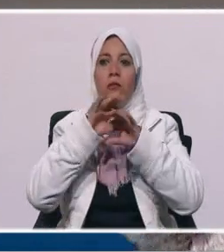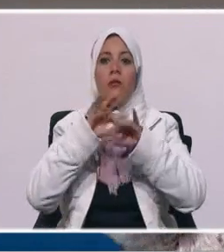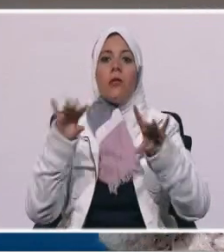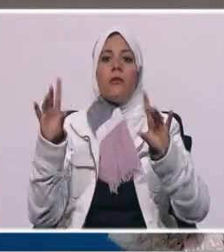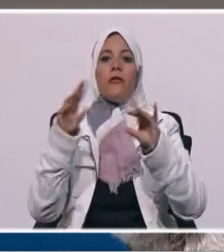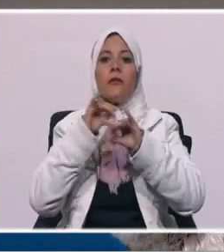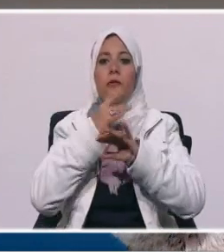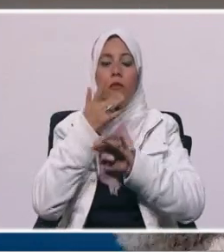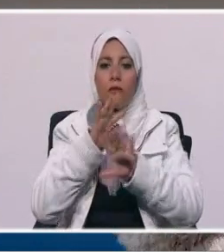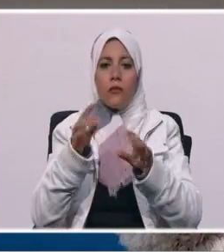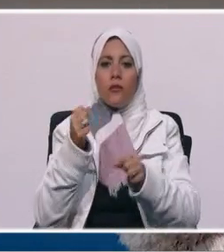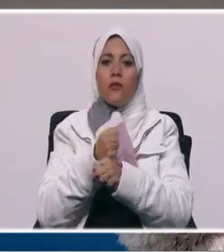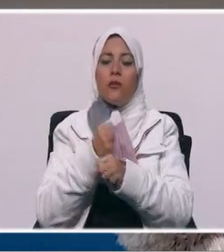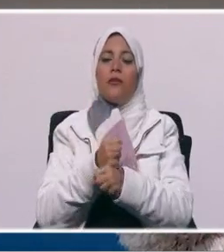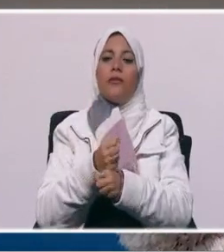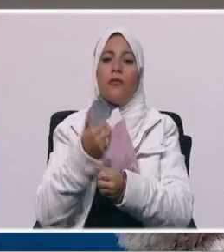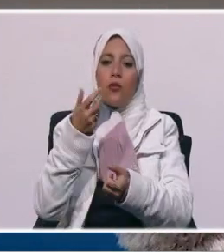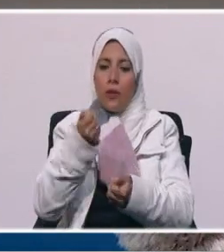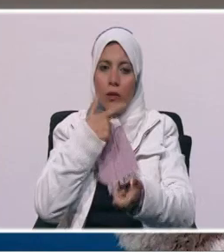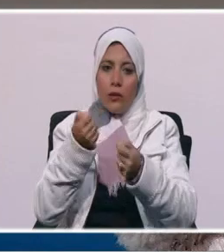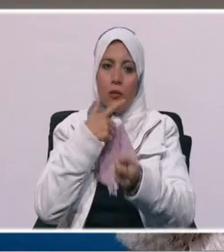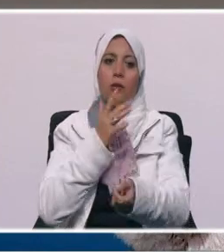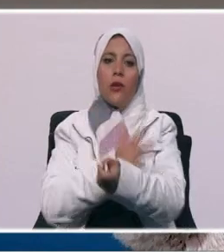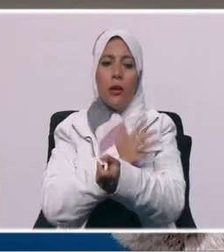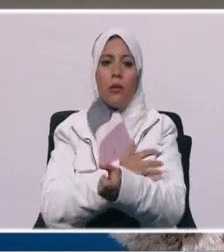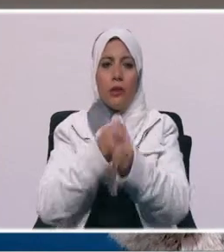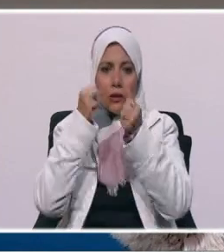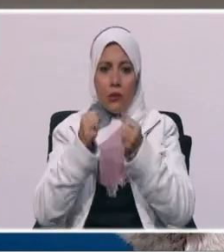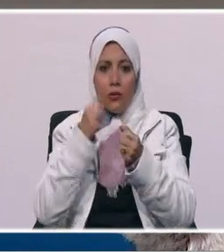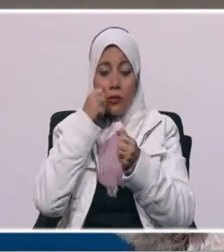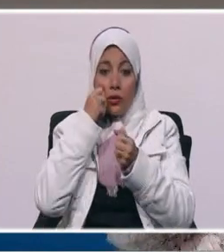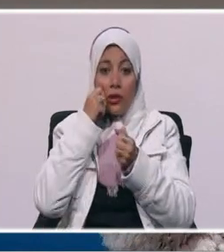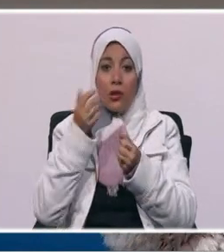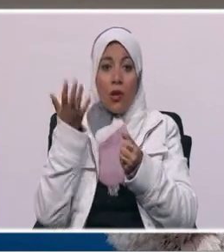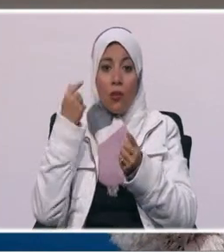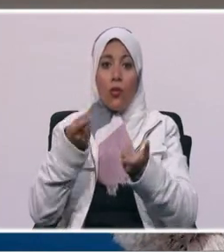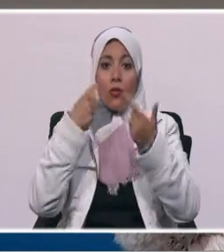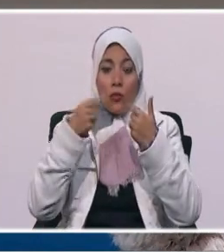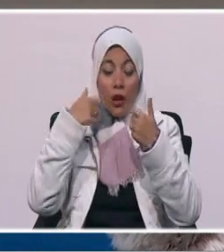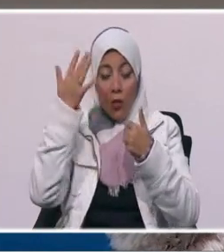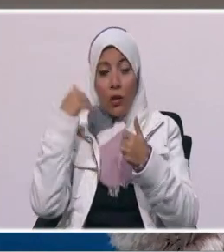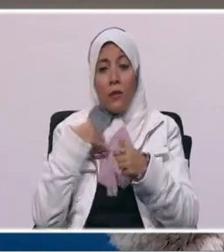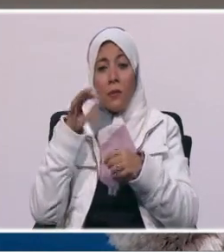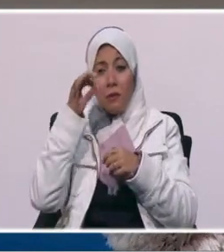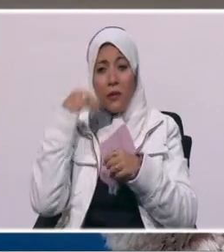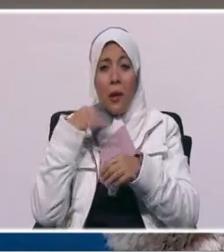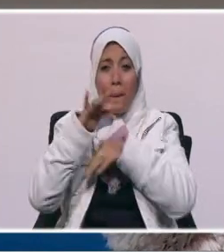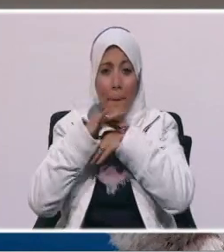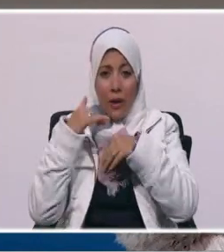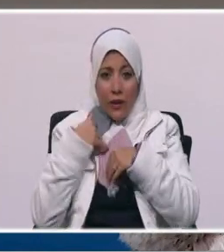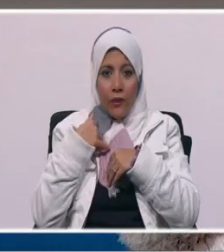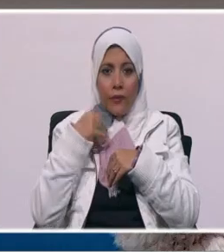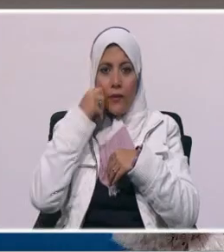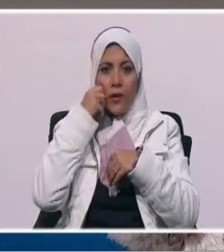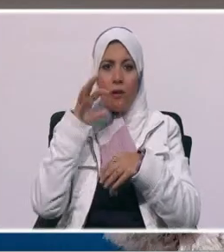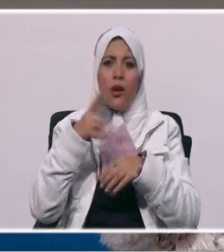فابتدت رحله الالم والعلاج وكل حاجه، وقالوا لي انه لو عملت عمليه في الفتره دي يعني يمكن الالام